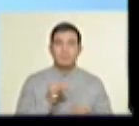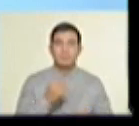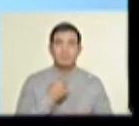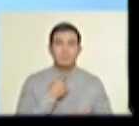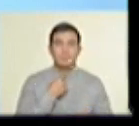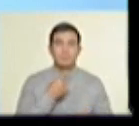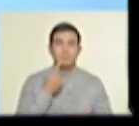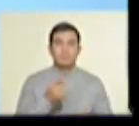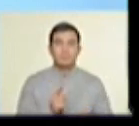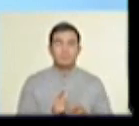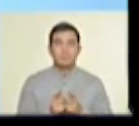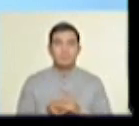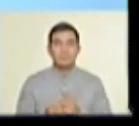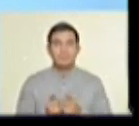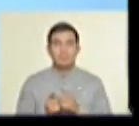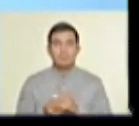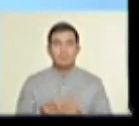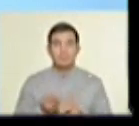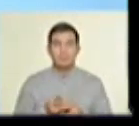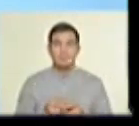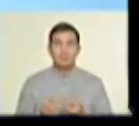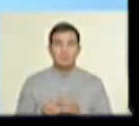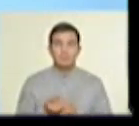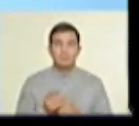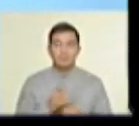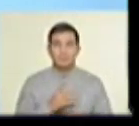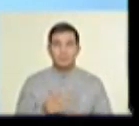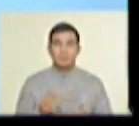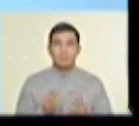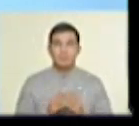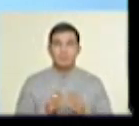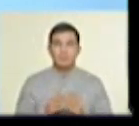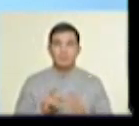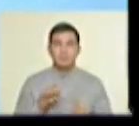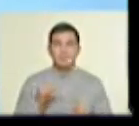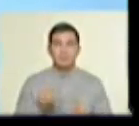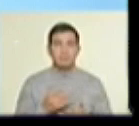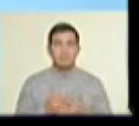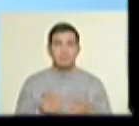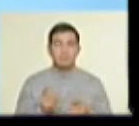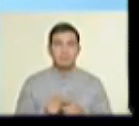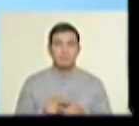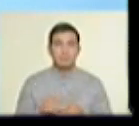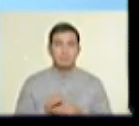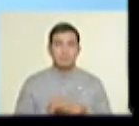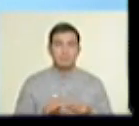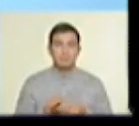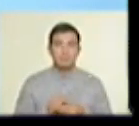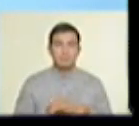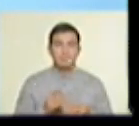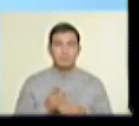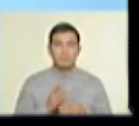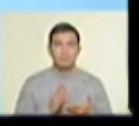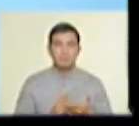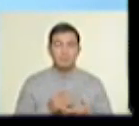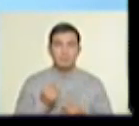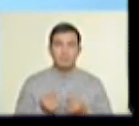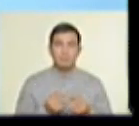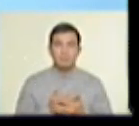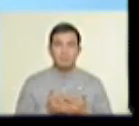tovushning o'zgarishi bilan hosil bo'lgan. Uy-puy so'zi ham takroriy ot, bug'doy-mug'doy